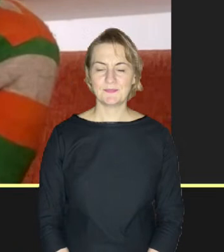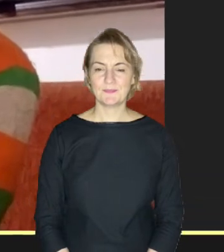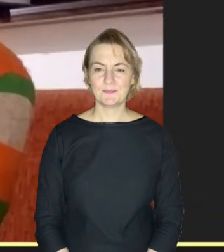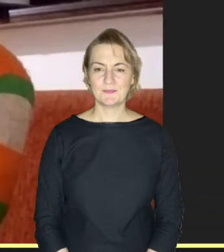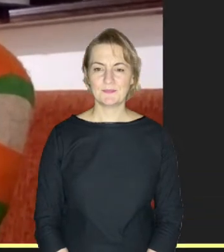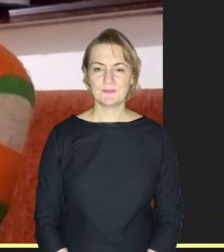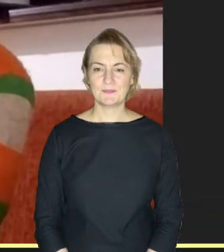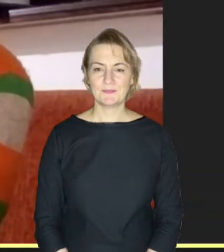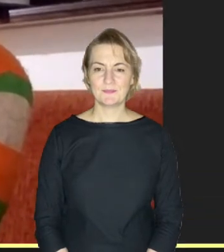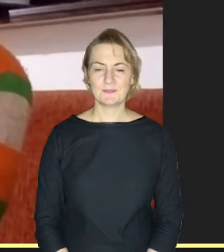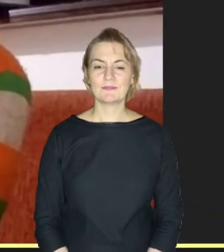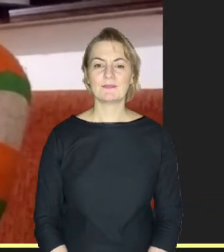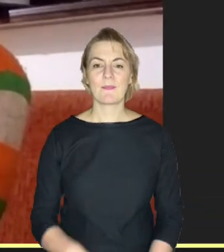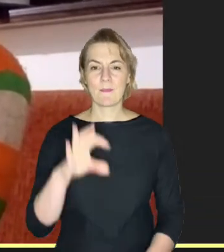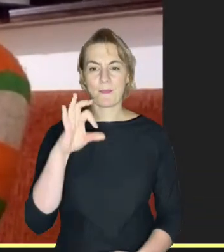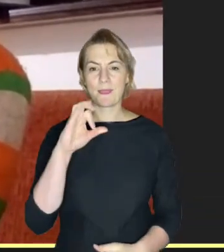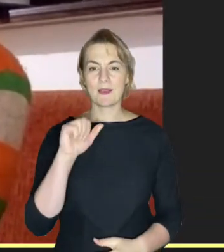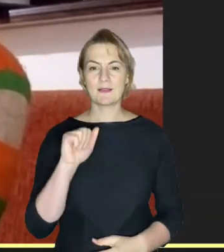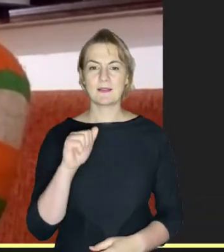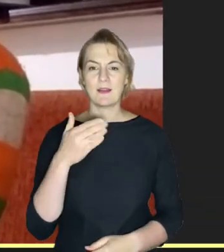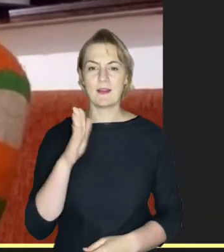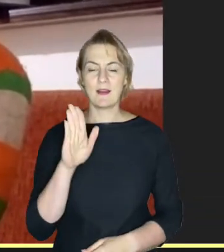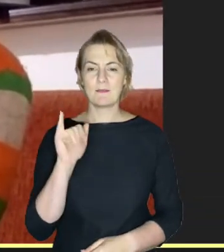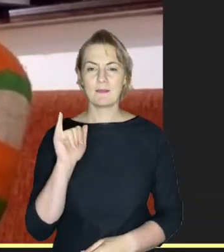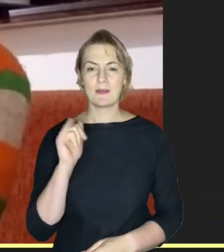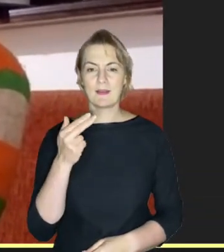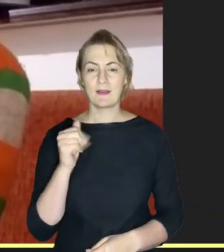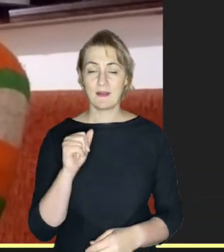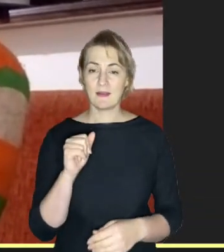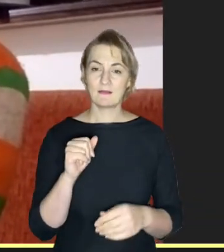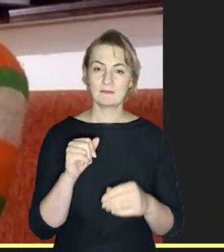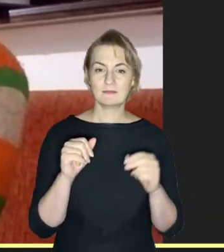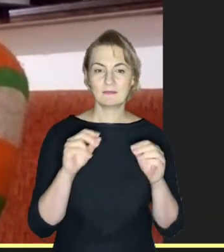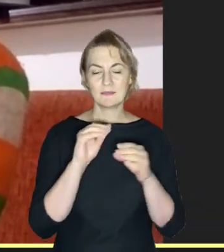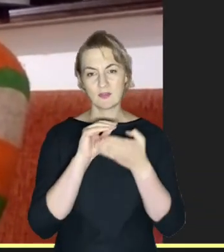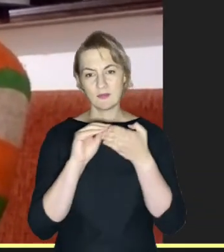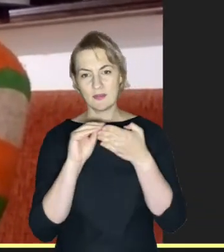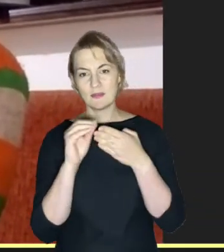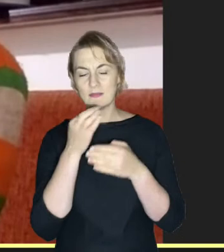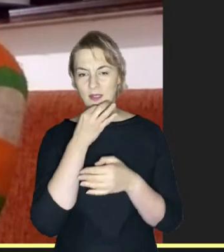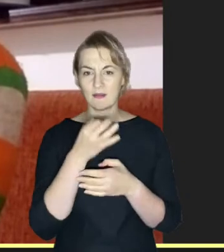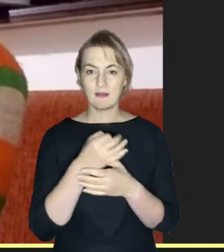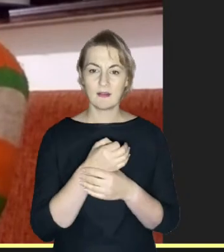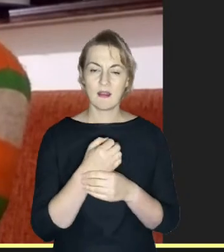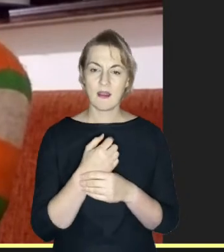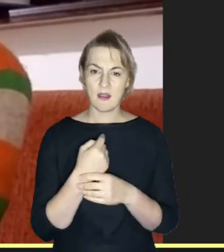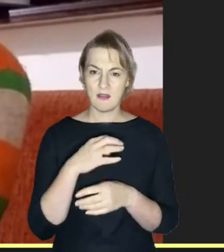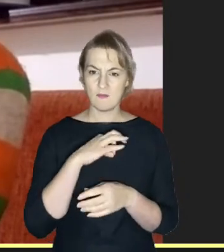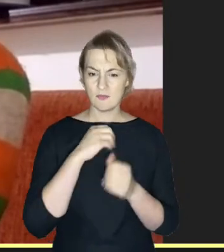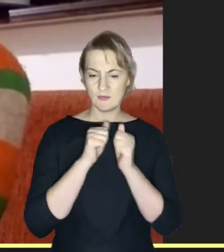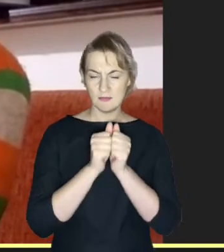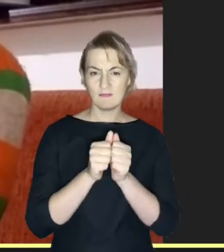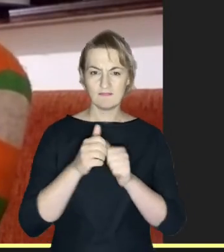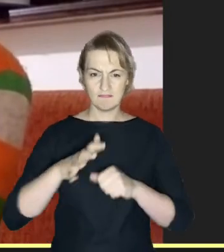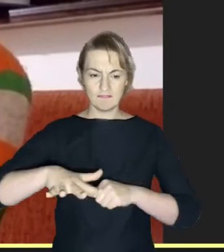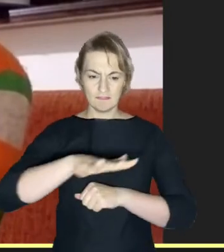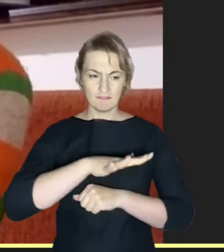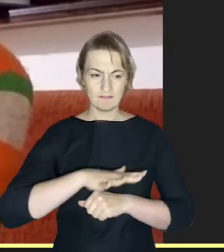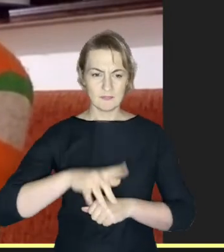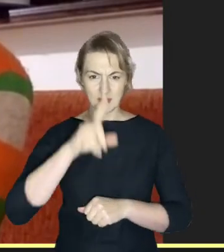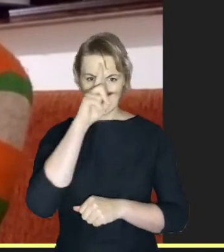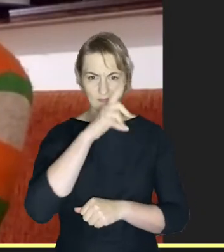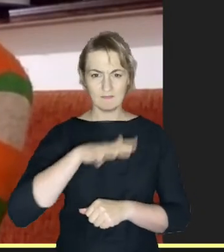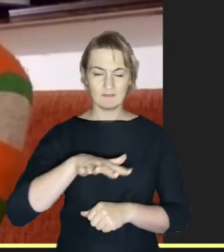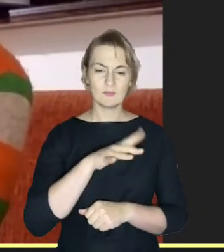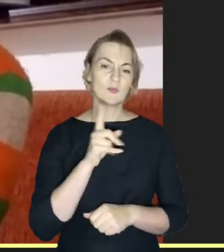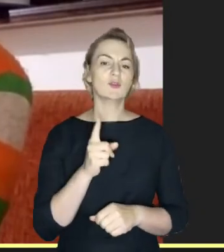Pani Sabina Gut, taki komentarz i pytanie. Moim zdaniem to lokalne społeczeństwo musi się obudzić do